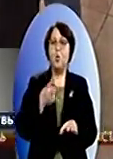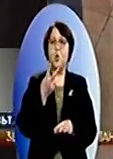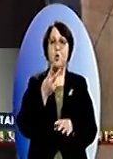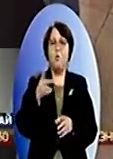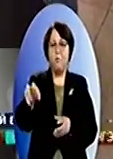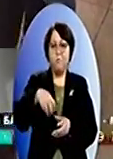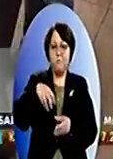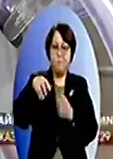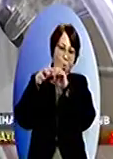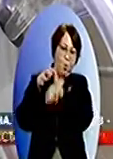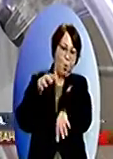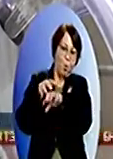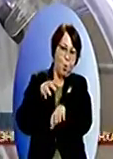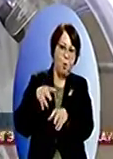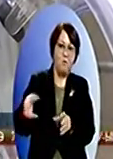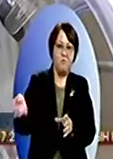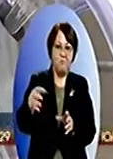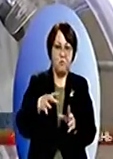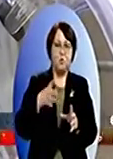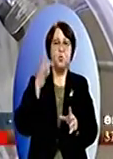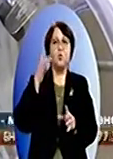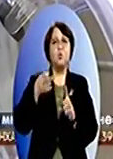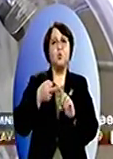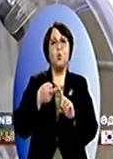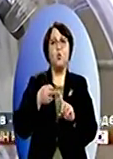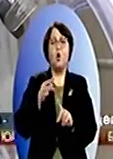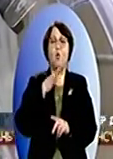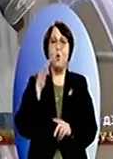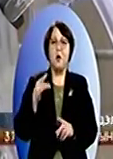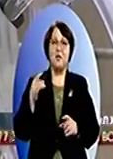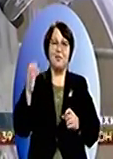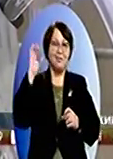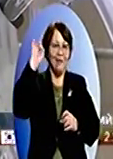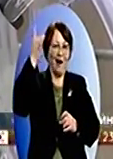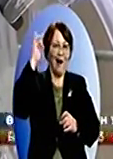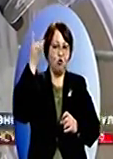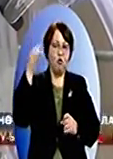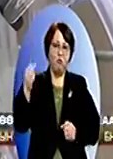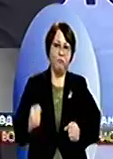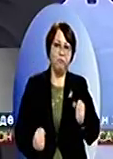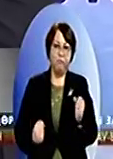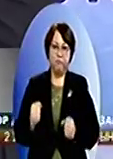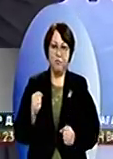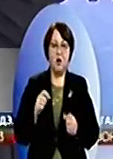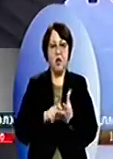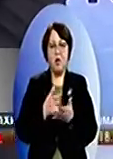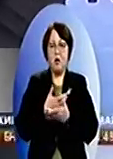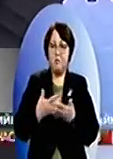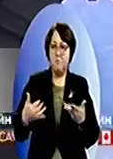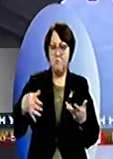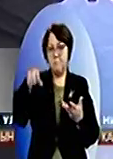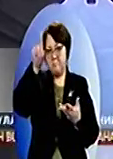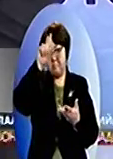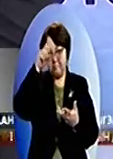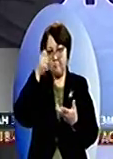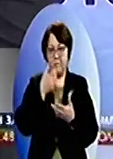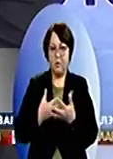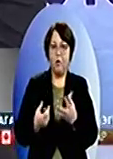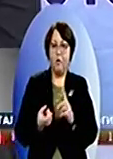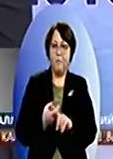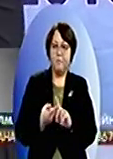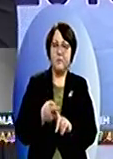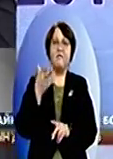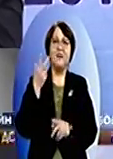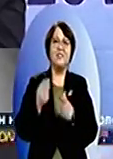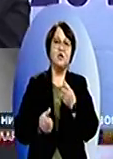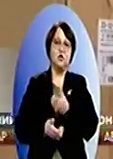ногоо хураагч, дунд даврын трактор багтаж байгаа юм. Мөн аймгийн мал эмнэлгийн салбарт шаардлагатай эм тэрэ вакциныг хүлээлгэн өглөө.